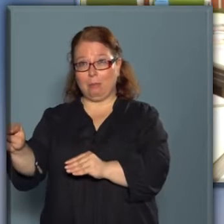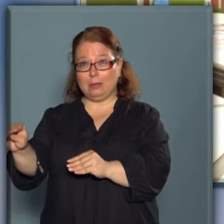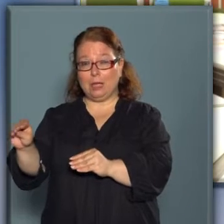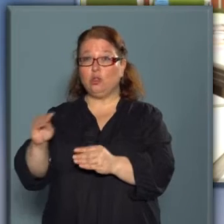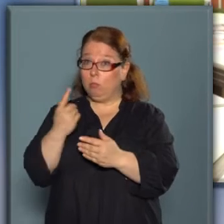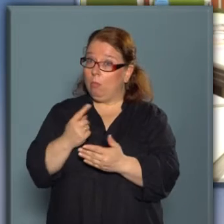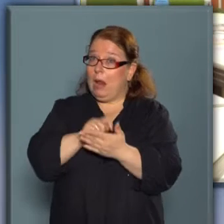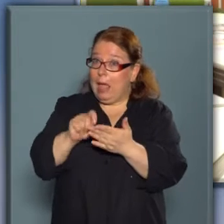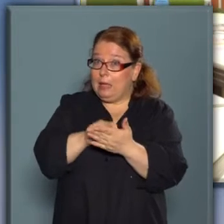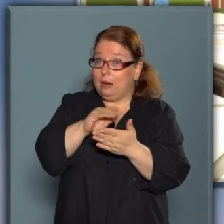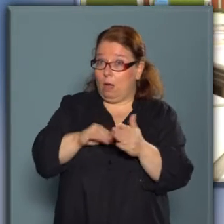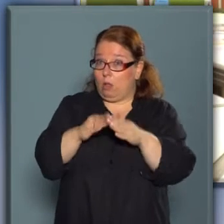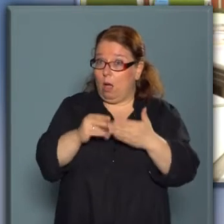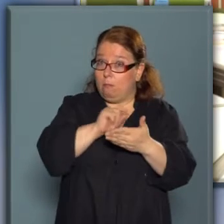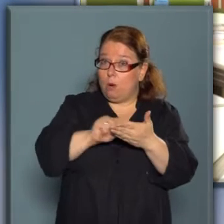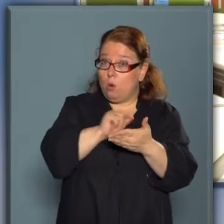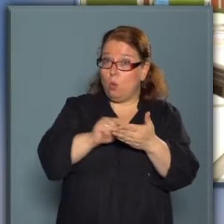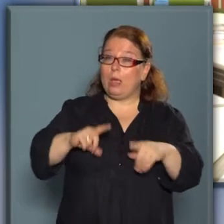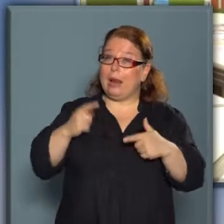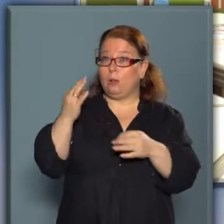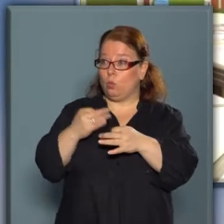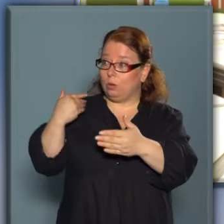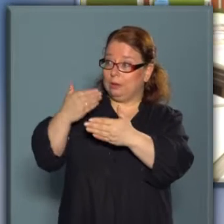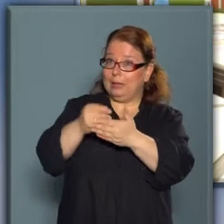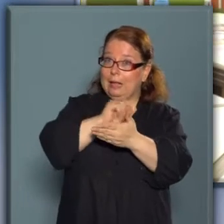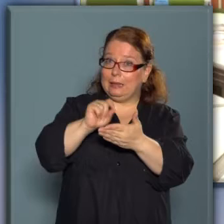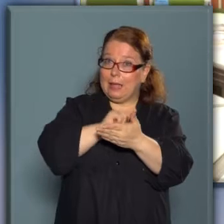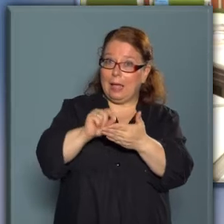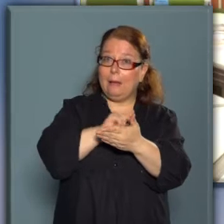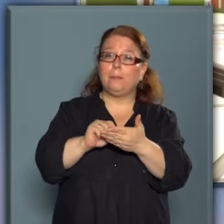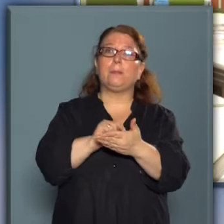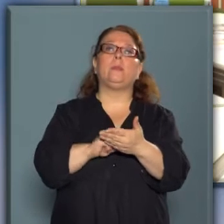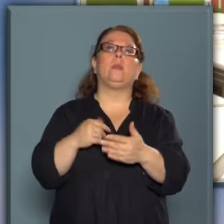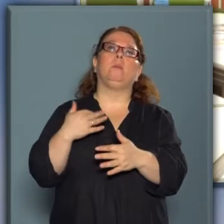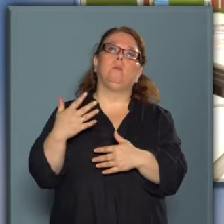akkor ő leírja az élete történetét. Ott újra, hogy